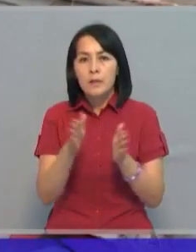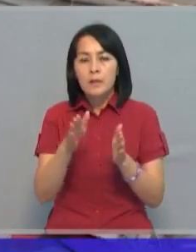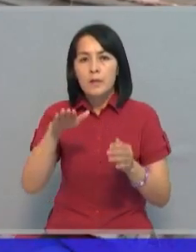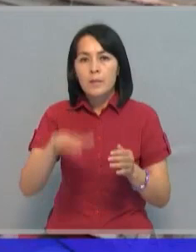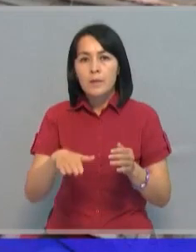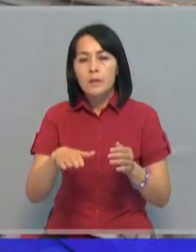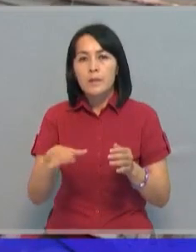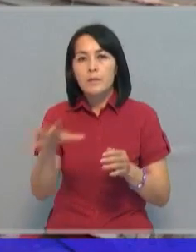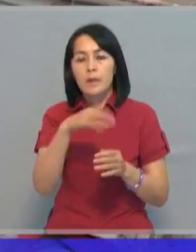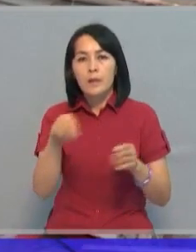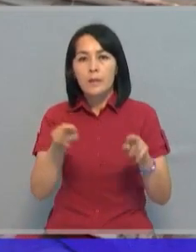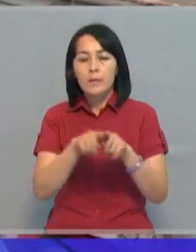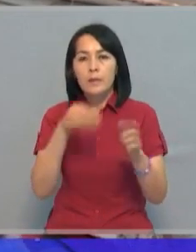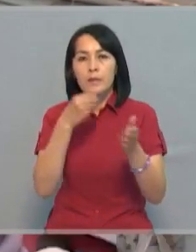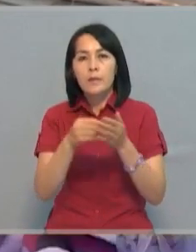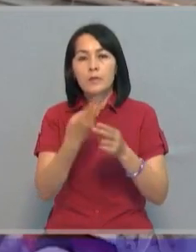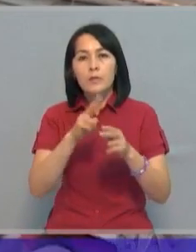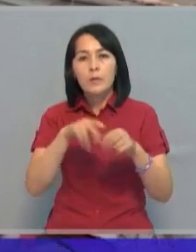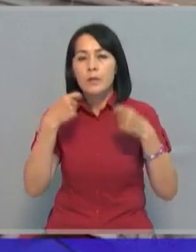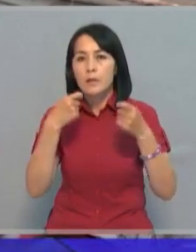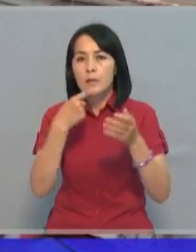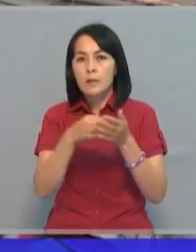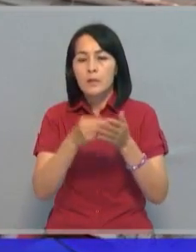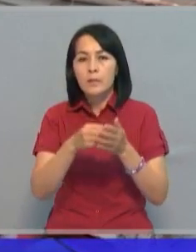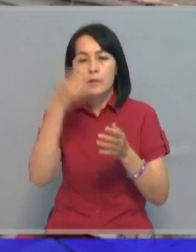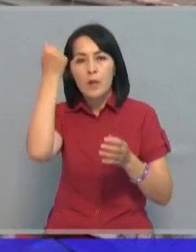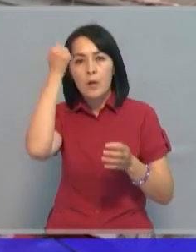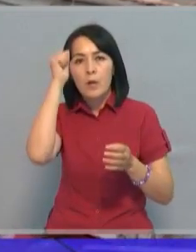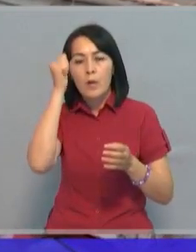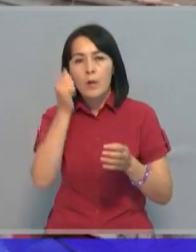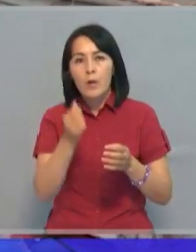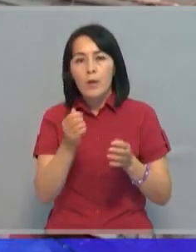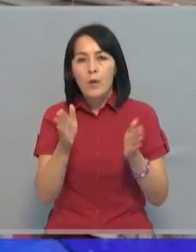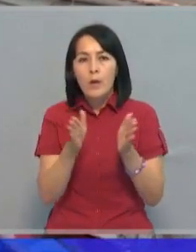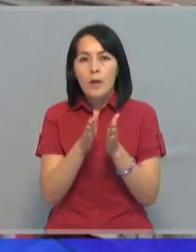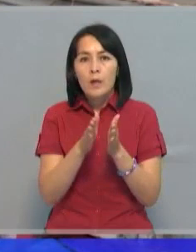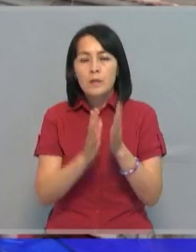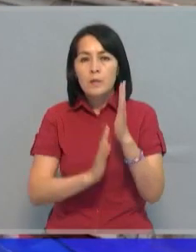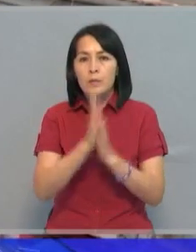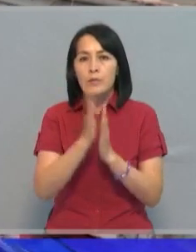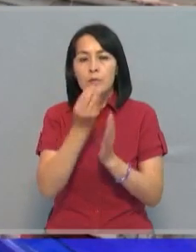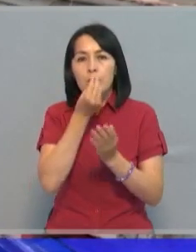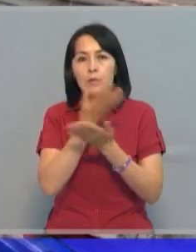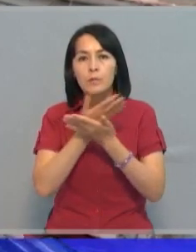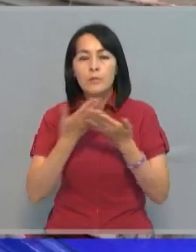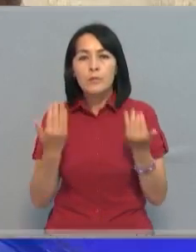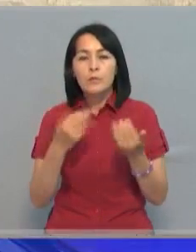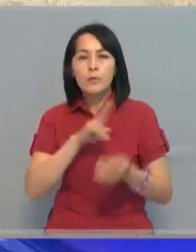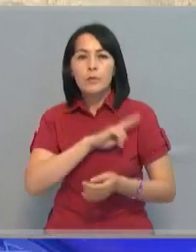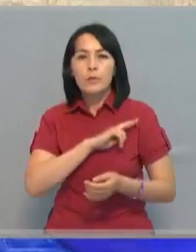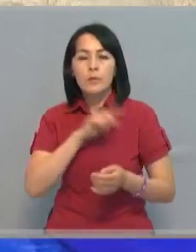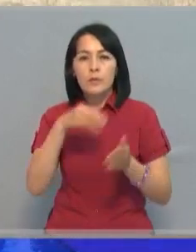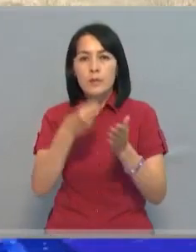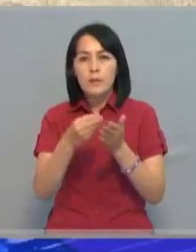сатып отырмыз. Өйткені оны сатпасақ, қой жәндегідей азып, қыстың күні шөп жоқ, жем жоқ, құлайды амалжық. Өлтіріп алғанша